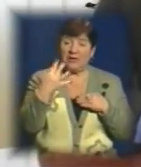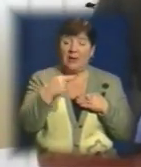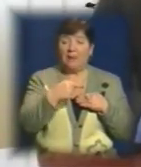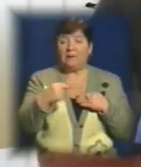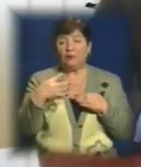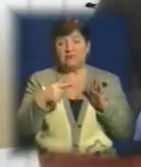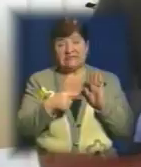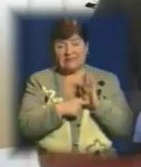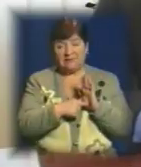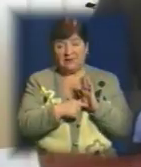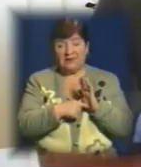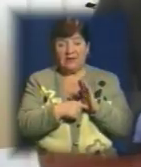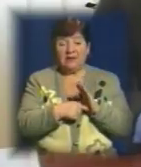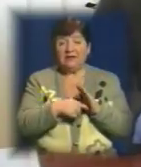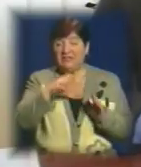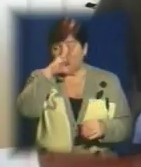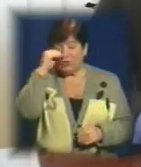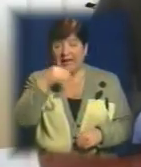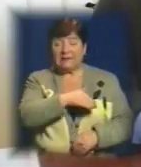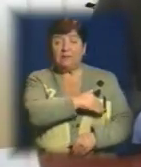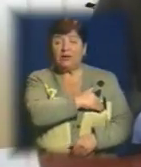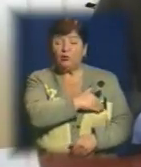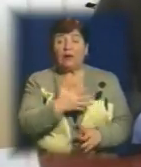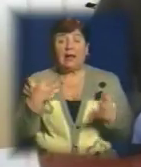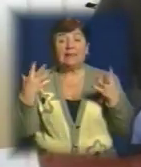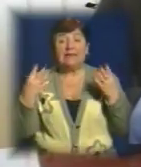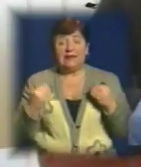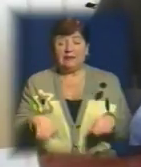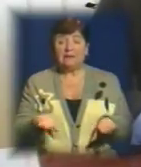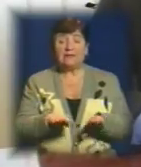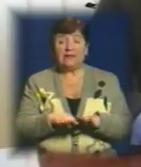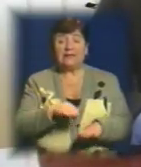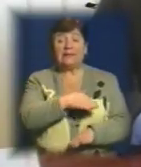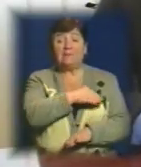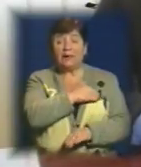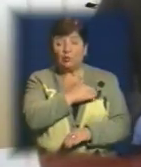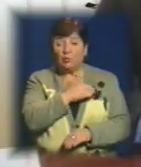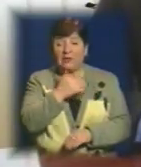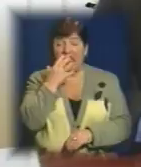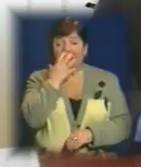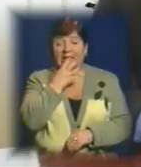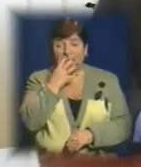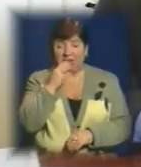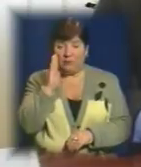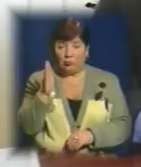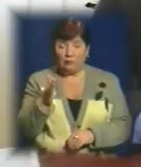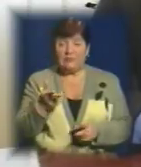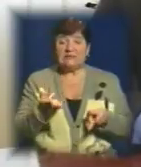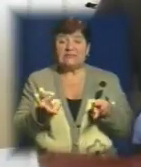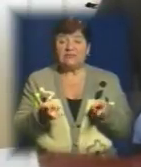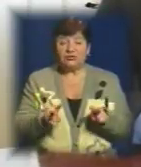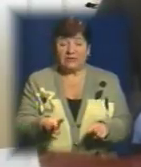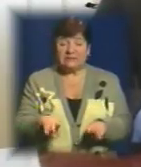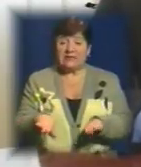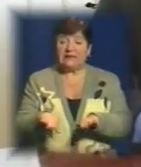-4-7 градусів нижчі температури. Дені досить таки будуть теплі все-таки залишатися.